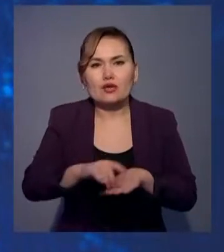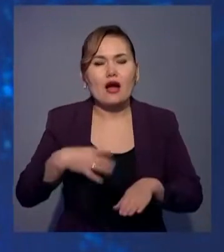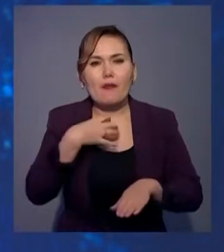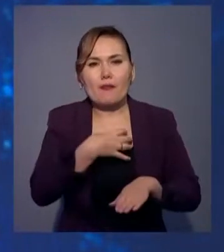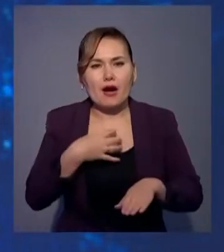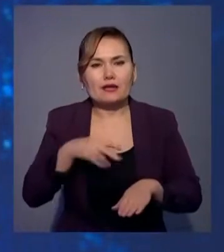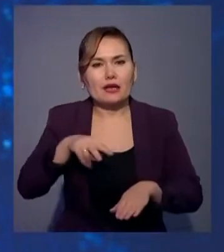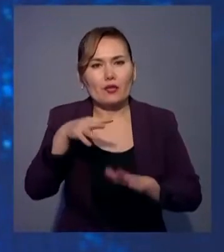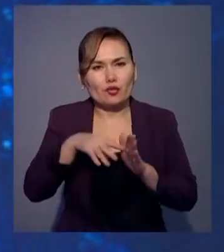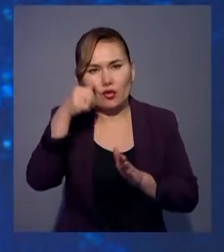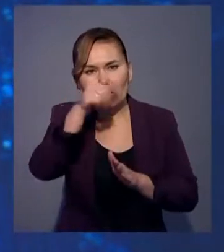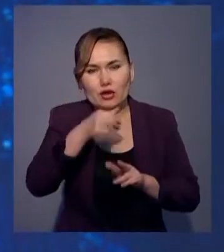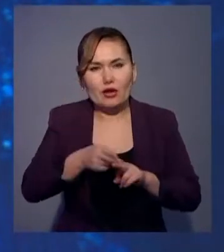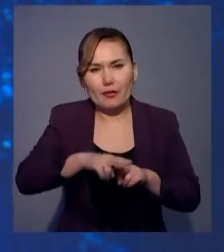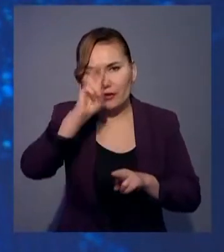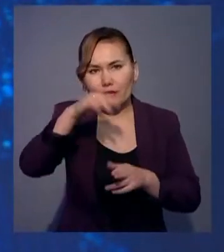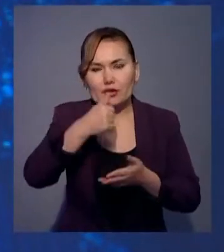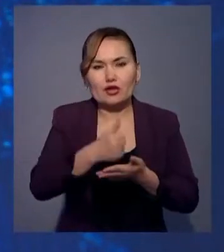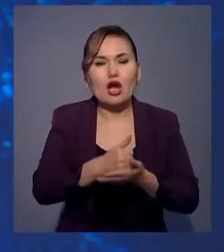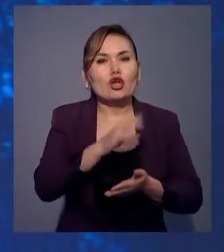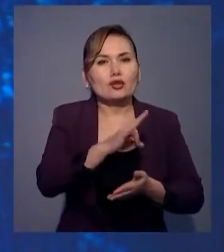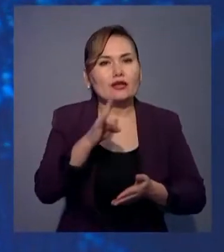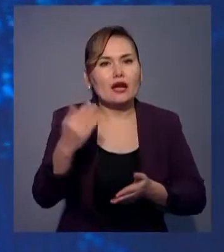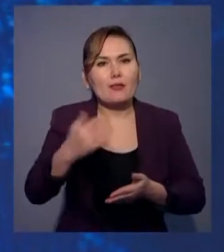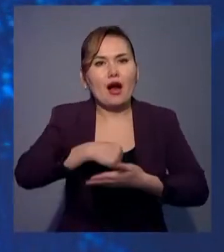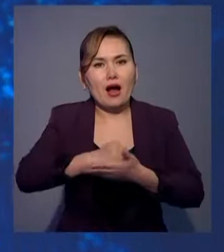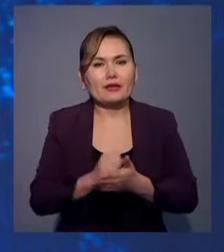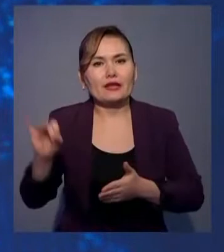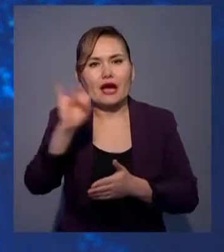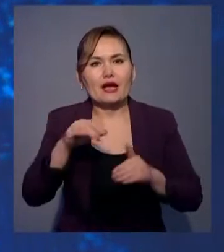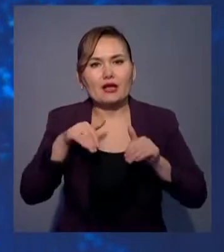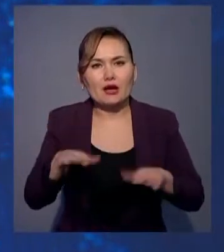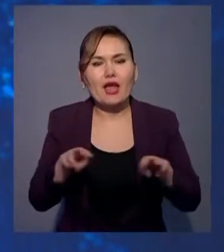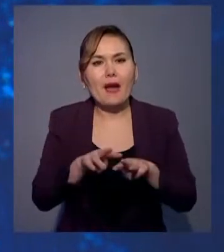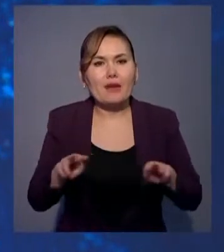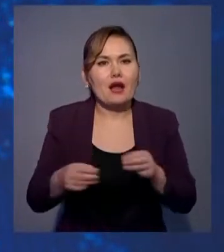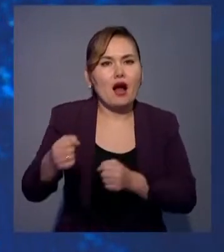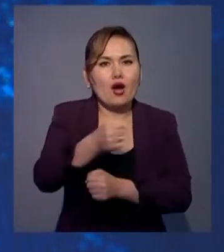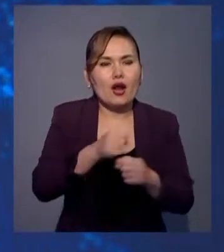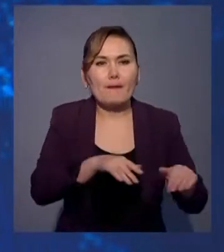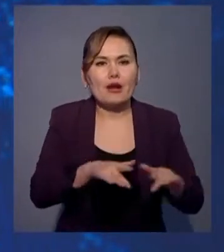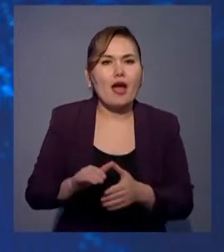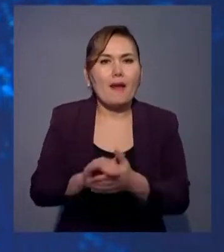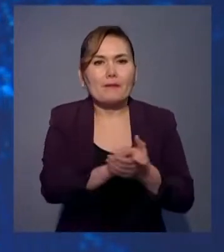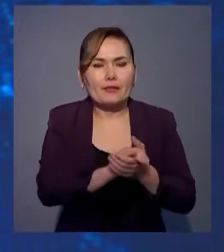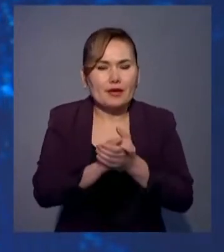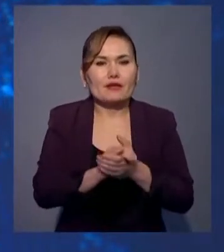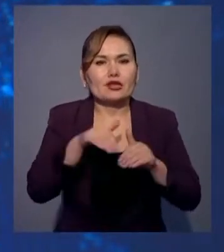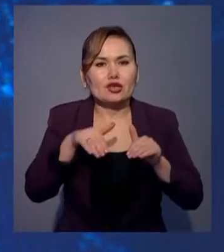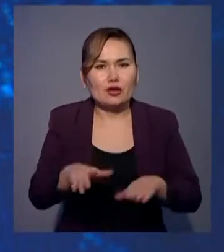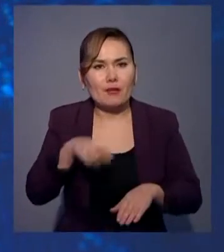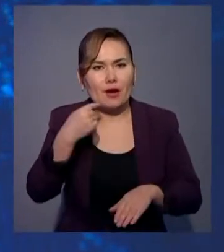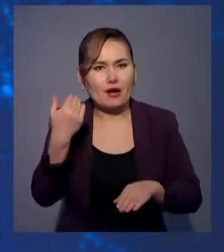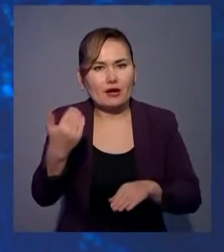атап өтті. Әрі елбасы Нұрсұлтан Назарбаев қабылдаған тарихи шешім мен билік ауысу процесінің бейбіт жолмен жүзеге асқанына